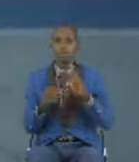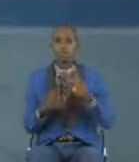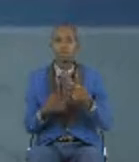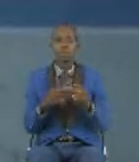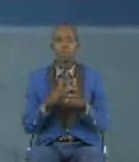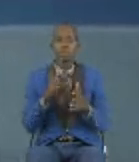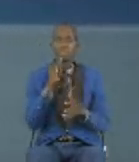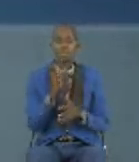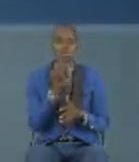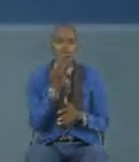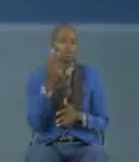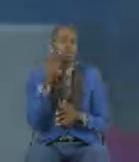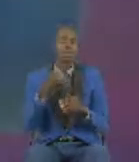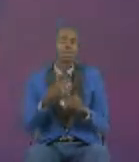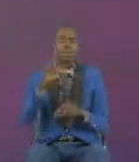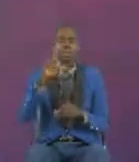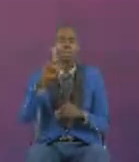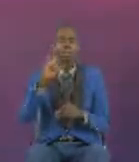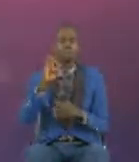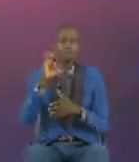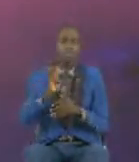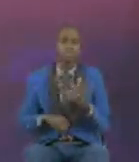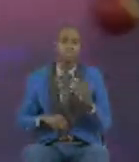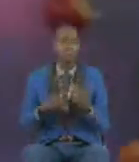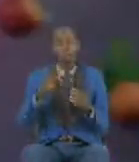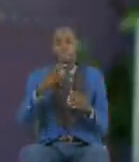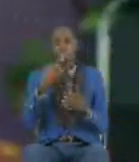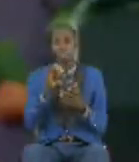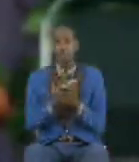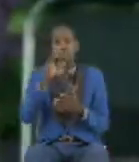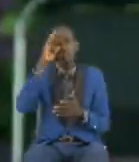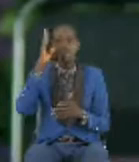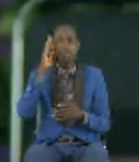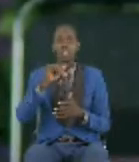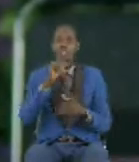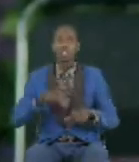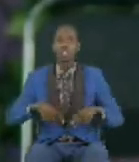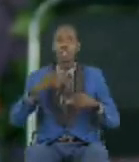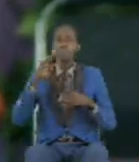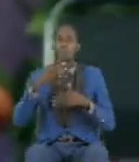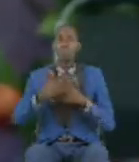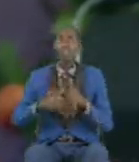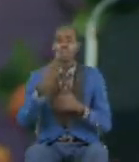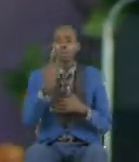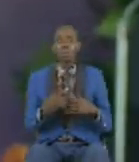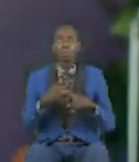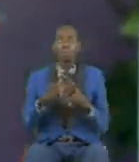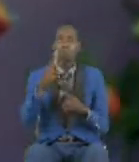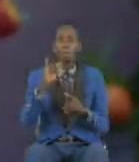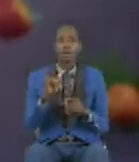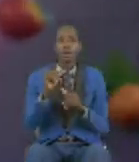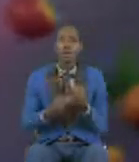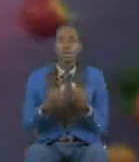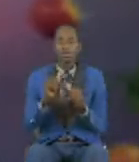la nourriture. Luc 4, 4. L'homme ne vivra pas de pain seulement, mais de toute parole qui